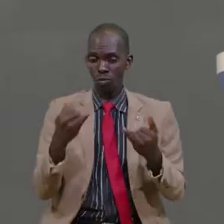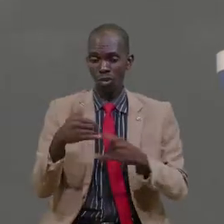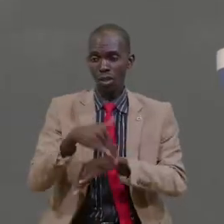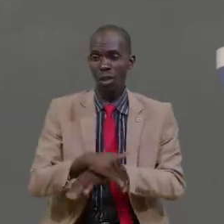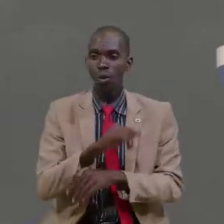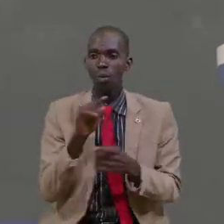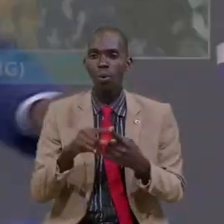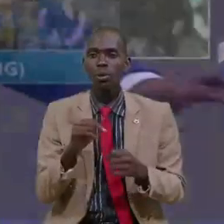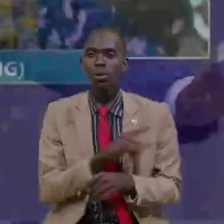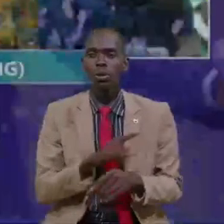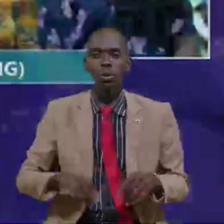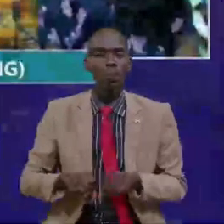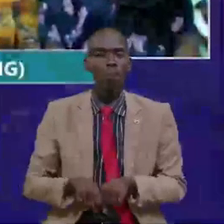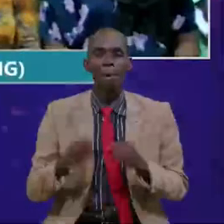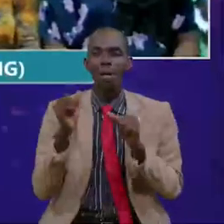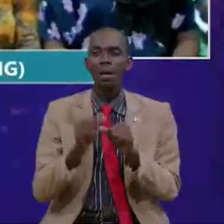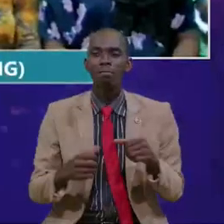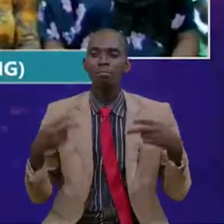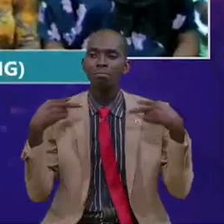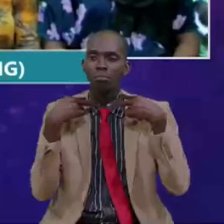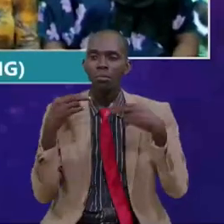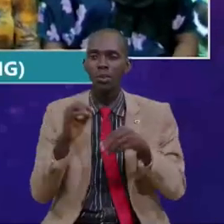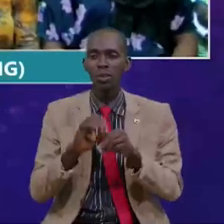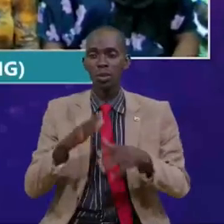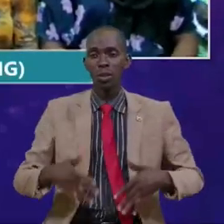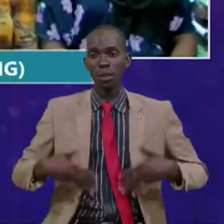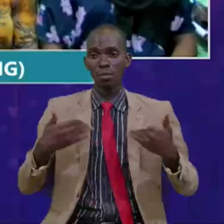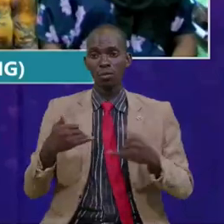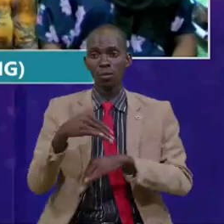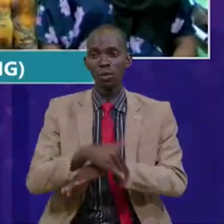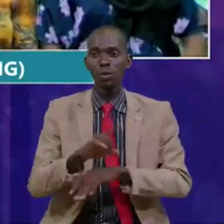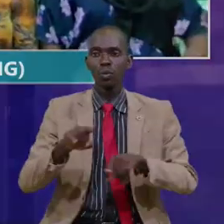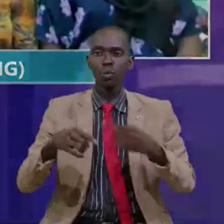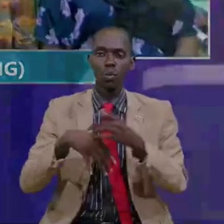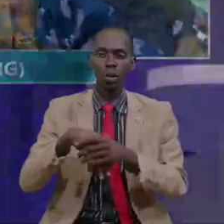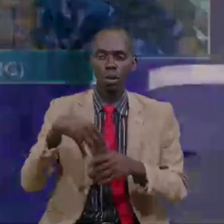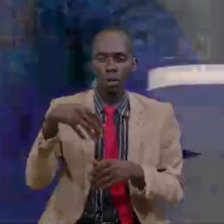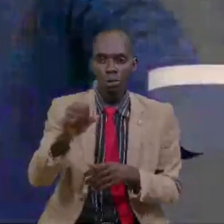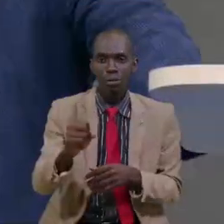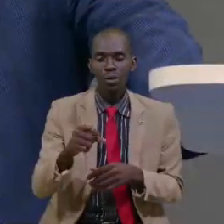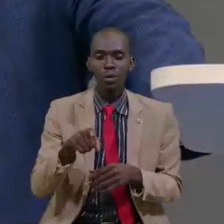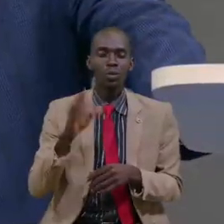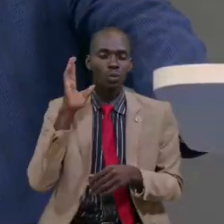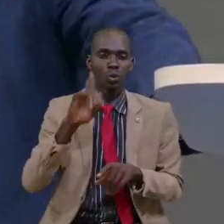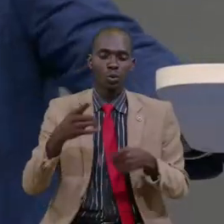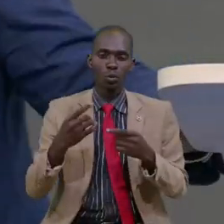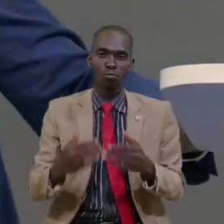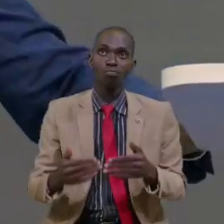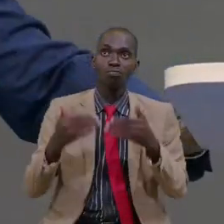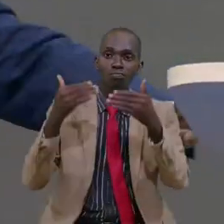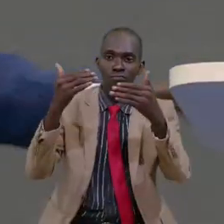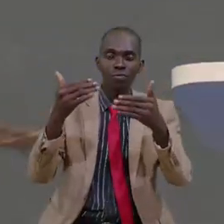soir, quand le Seigneur brisera tous les jours de ta vie ce soir, tu iras de l'avant, tu iras plus